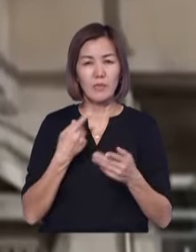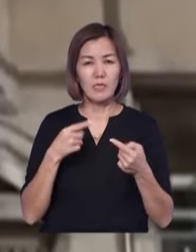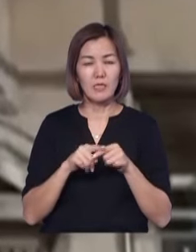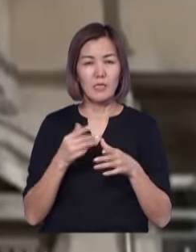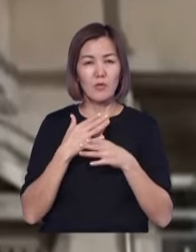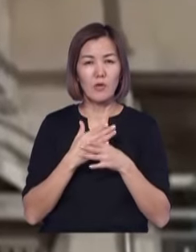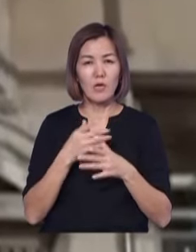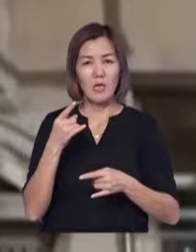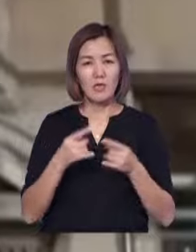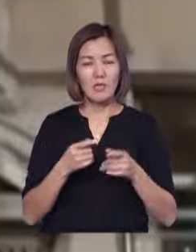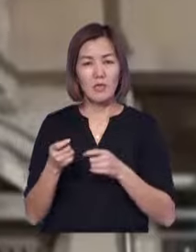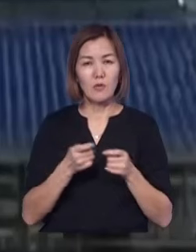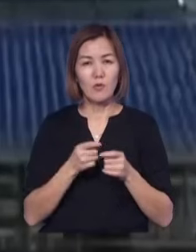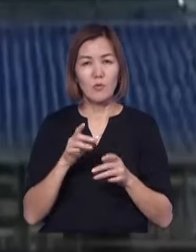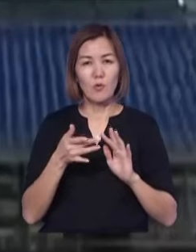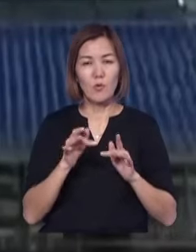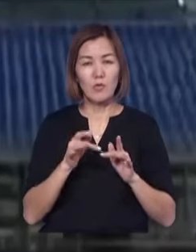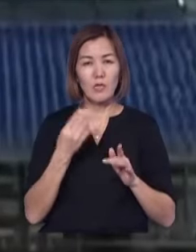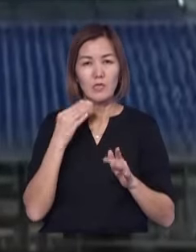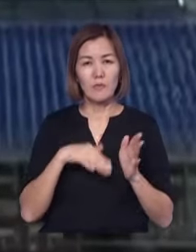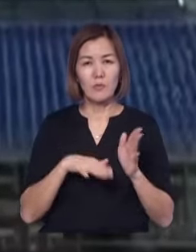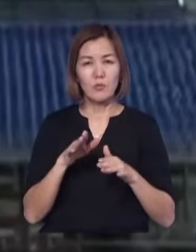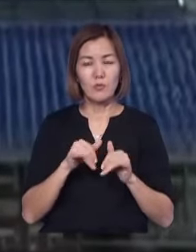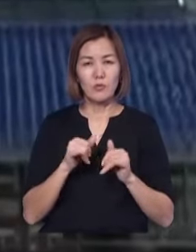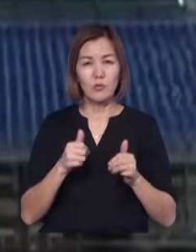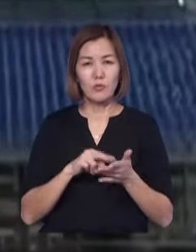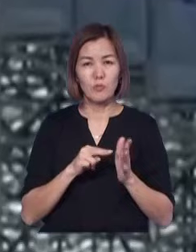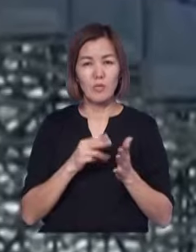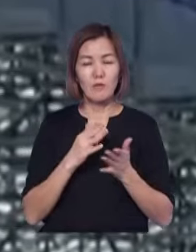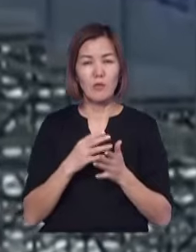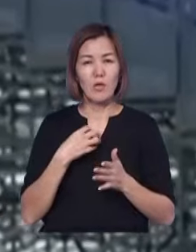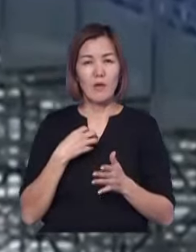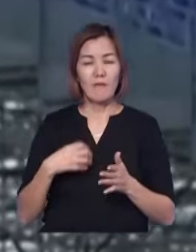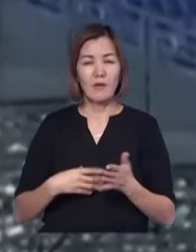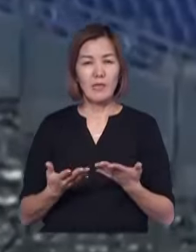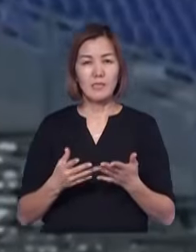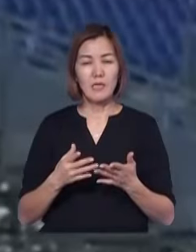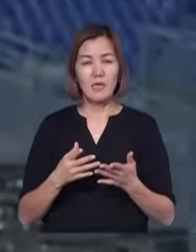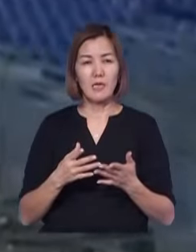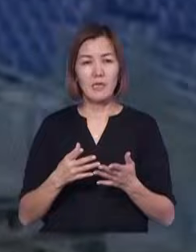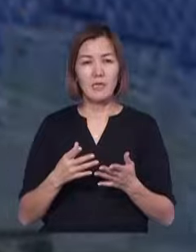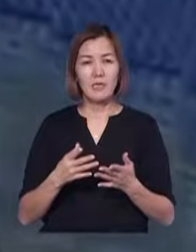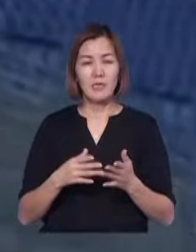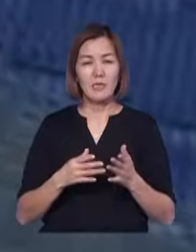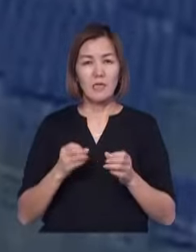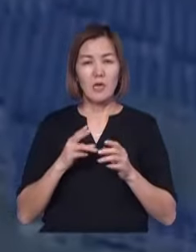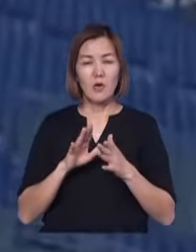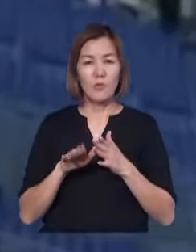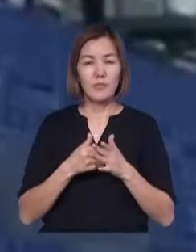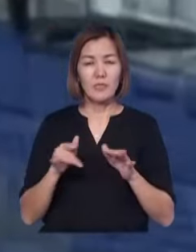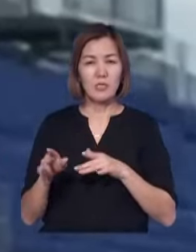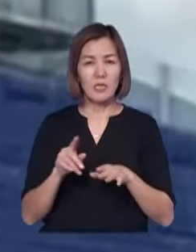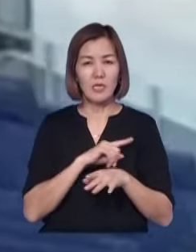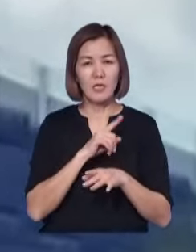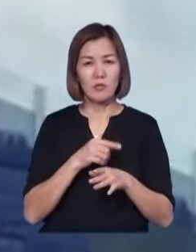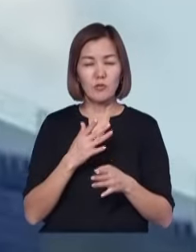арқылы телекөрермендер үшін онлайн көрсетілім сапасын жақсартуды жоспарлап отыр. Франция үкіметі жасанды интеллектке қатысты қауіпсіздік шараларын күшейтеді.